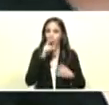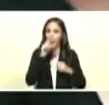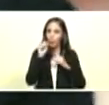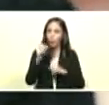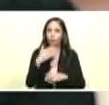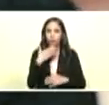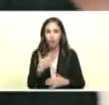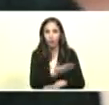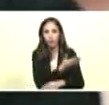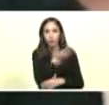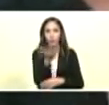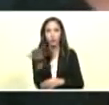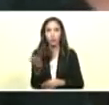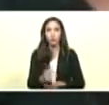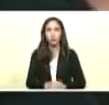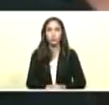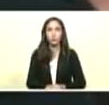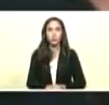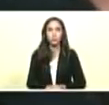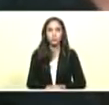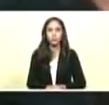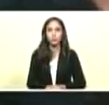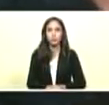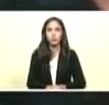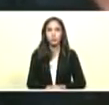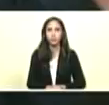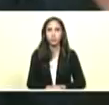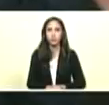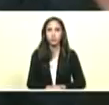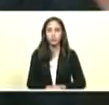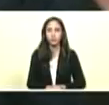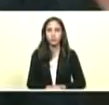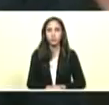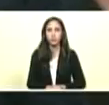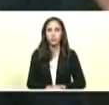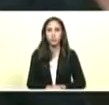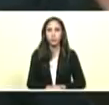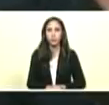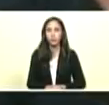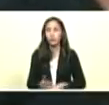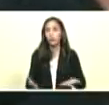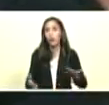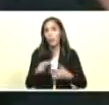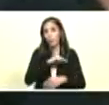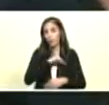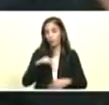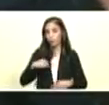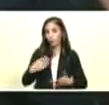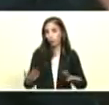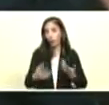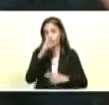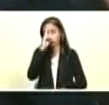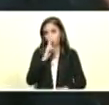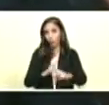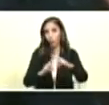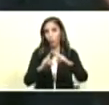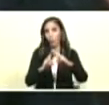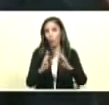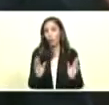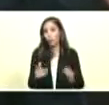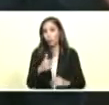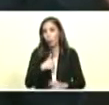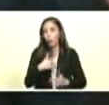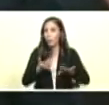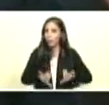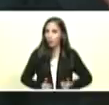проекте. Венесуэла, я буду говорить на родном языке, несмотря на то, что я... Para nosotros es un honor grande. Yo voy a hablar en mi idioma